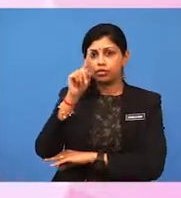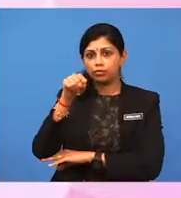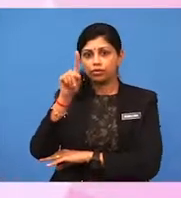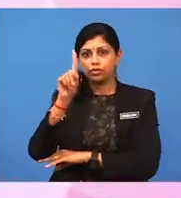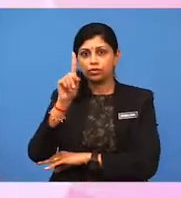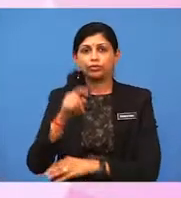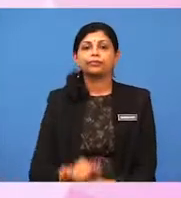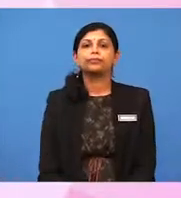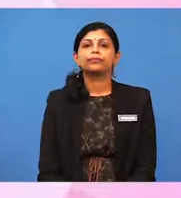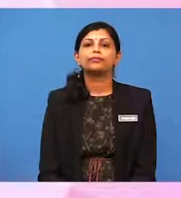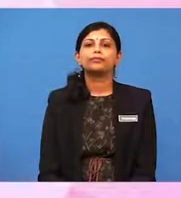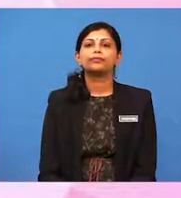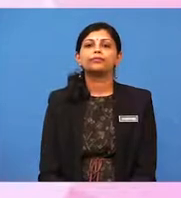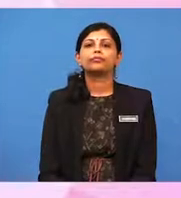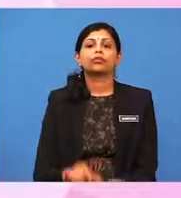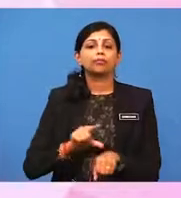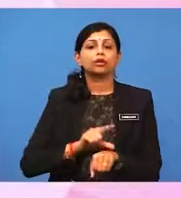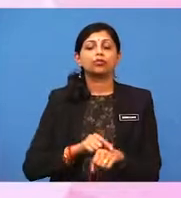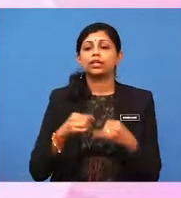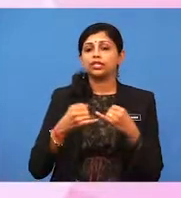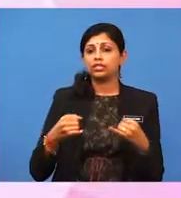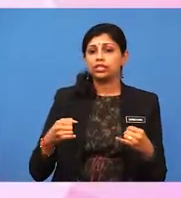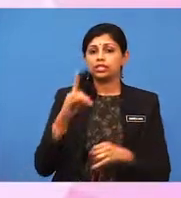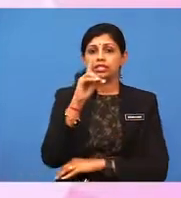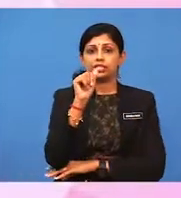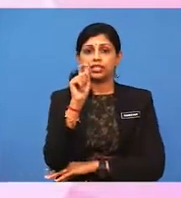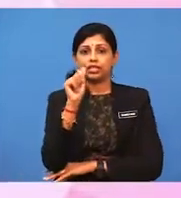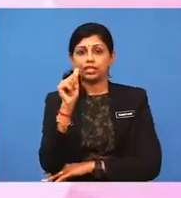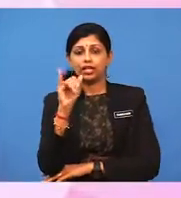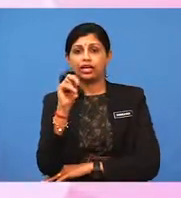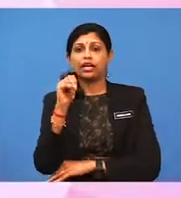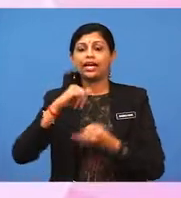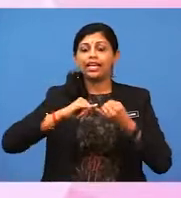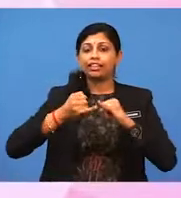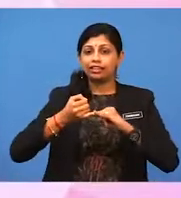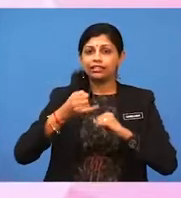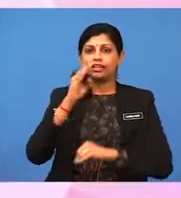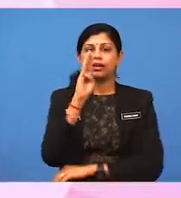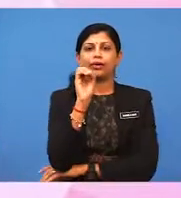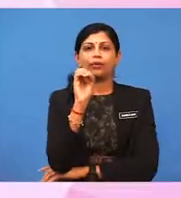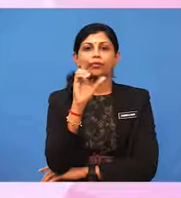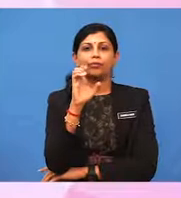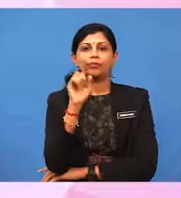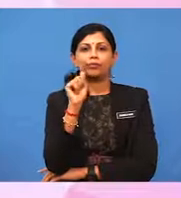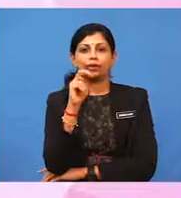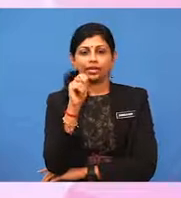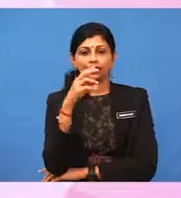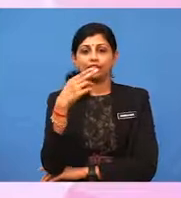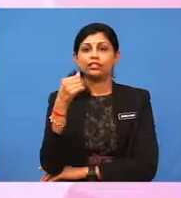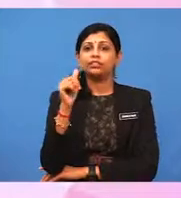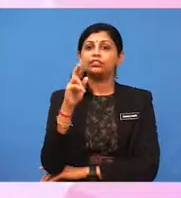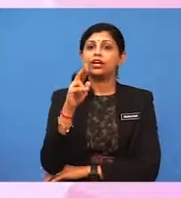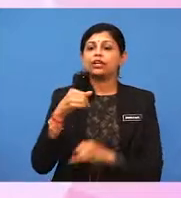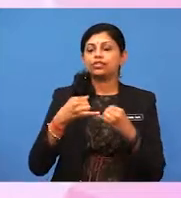3.1.1 menggunakan jenis data integer, boolean, double, char dan string dalam kod segmen.